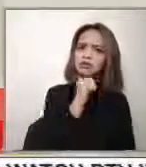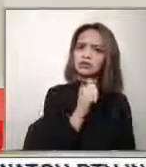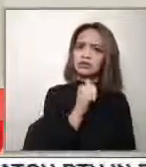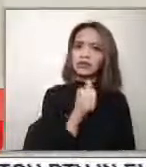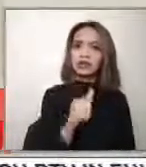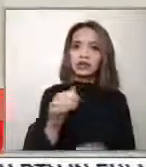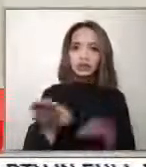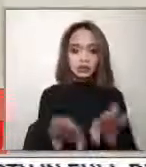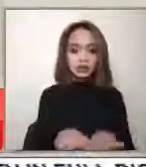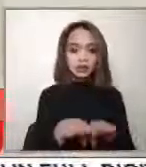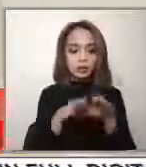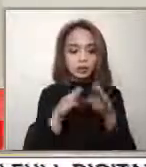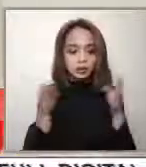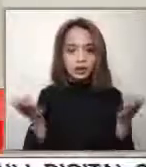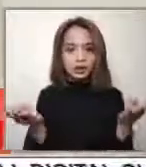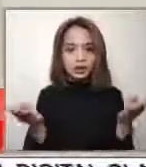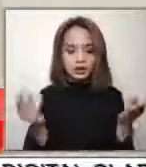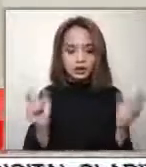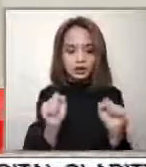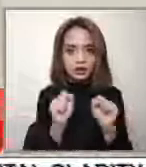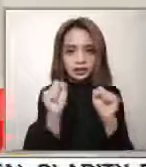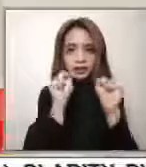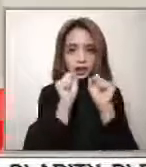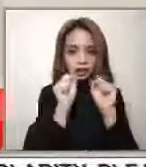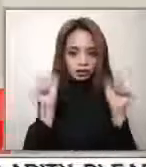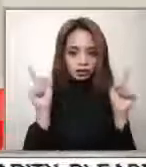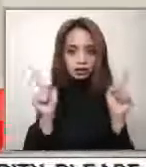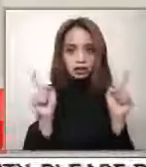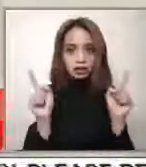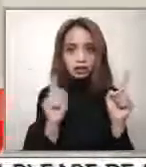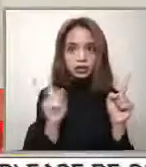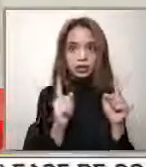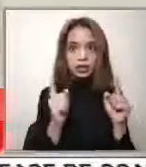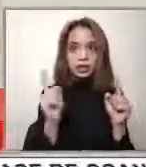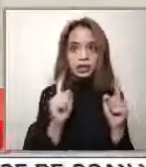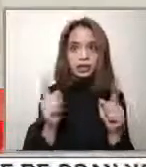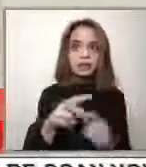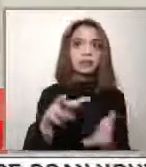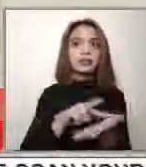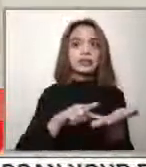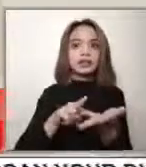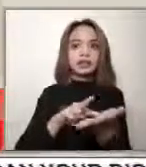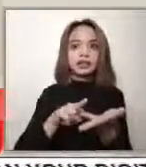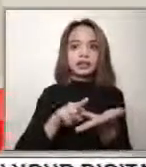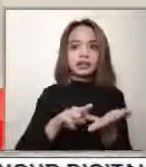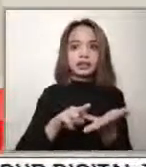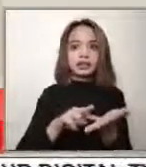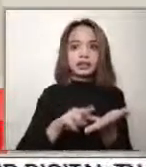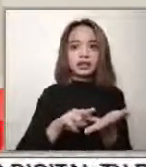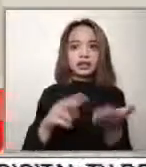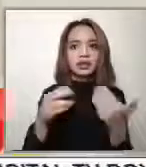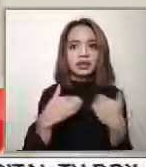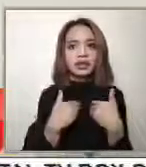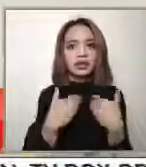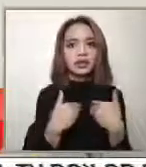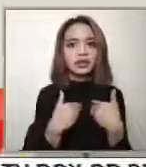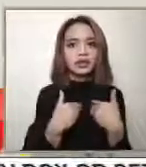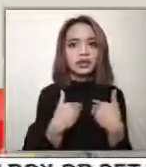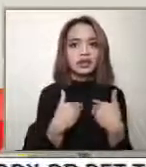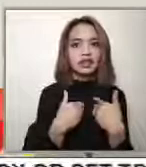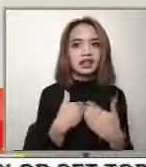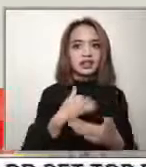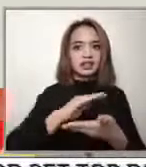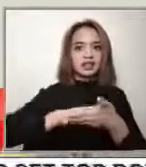ang package na dala ni Stephen. Ang inaasahan niya kasing vitamins lang, may kasama pa palang mamahaling gadget.